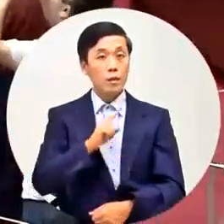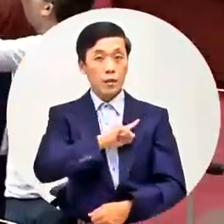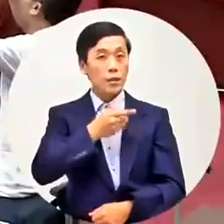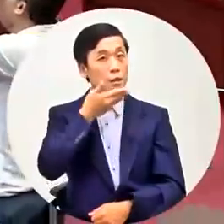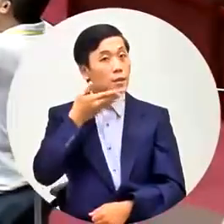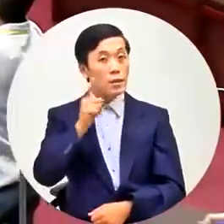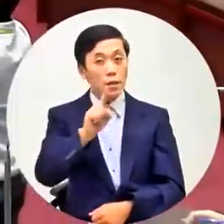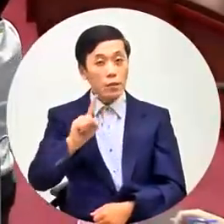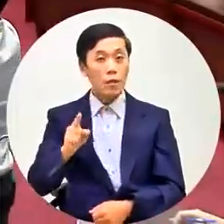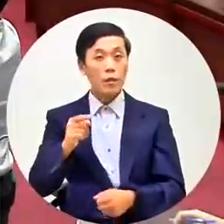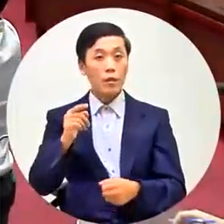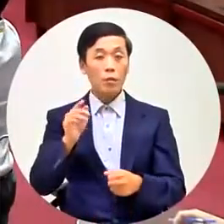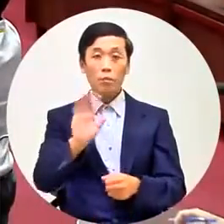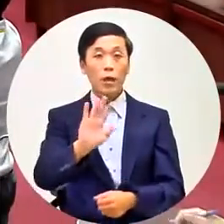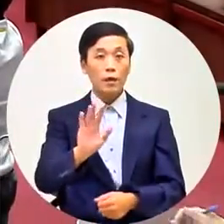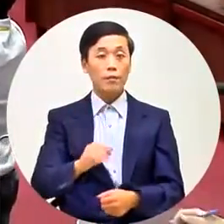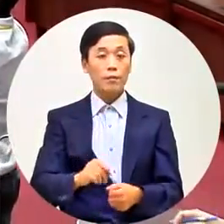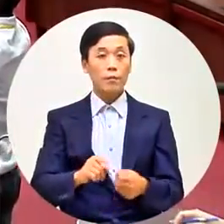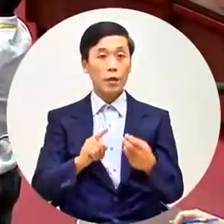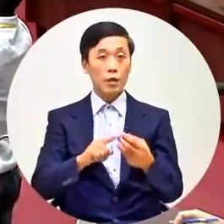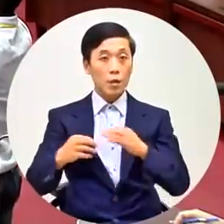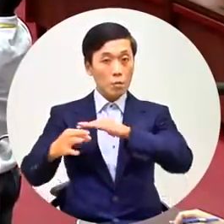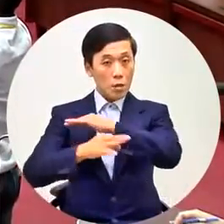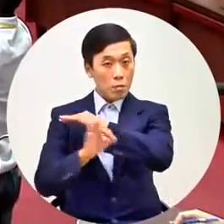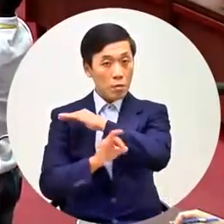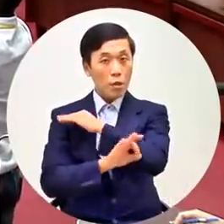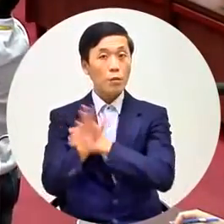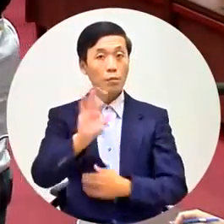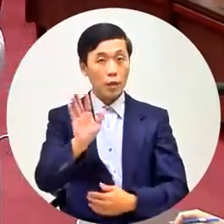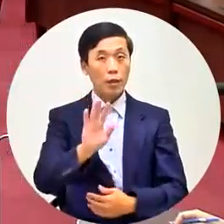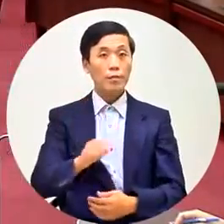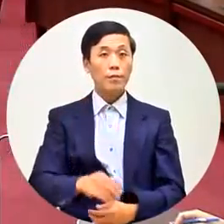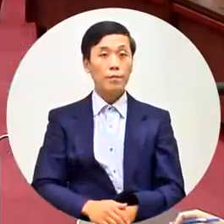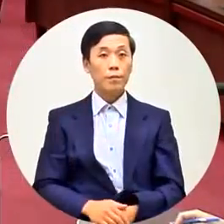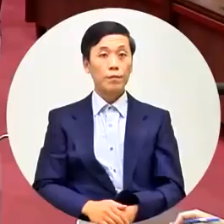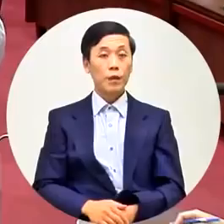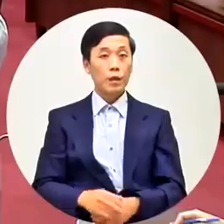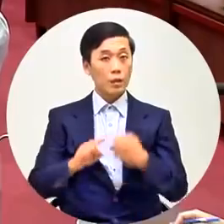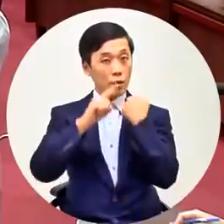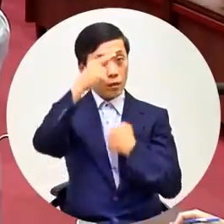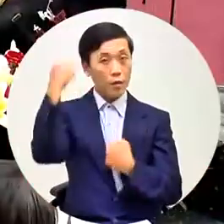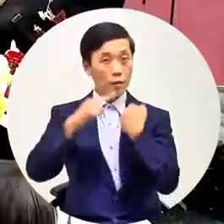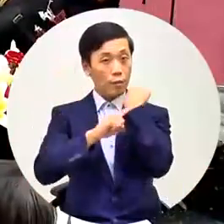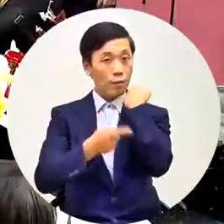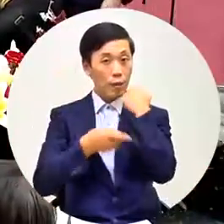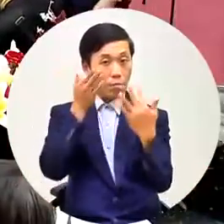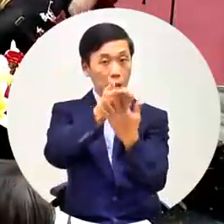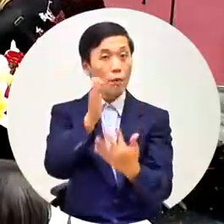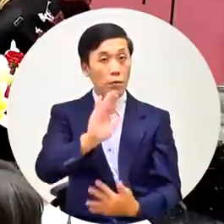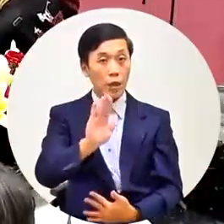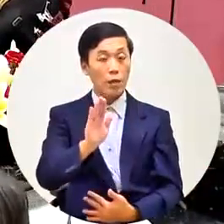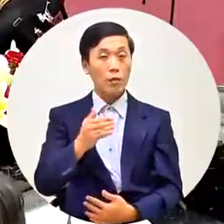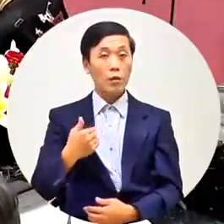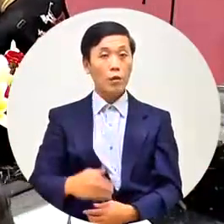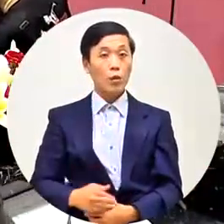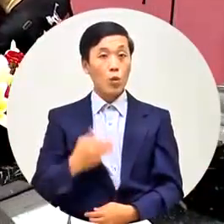赂，不干涉司法，如违誓言，愿受最